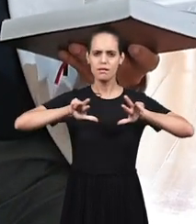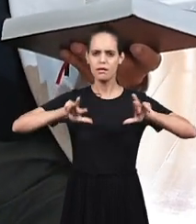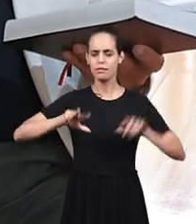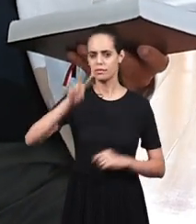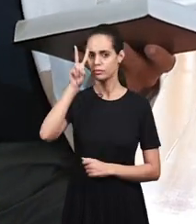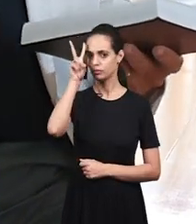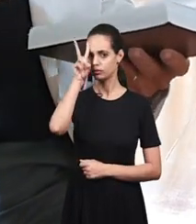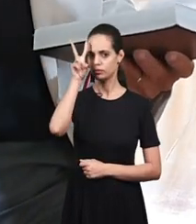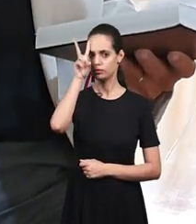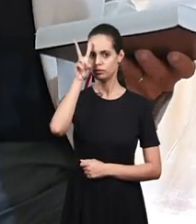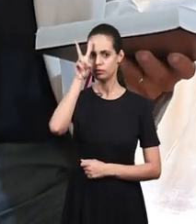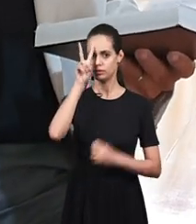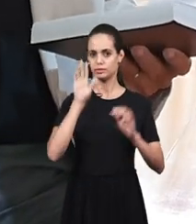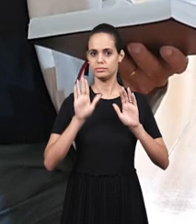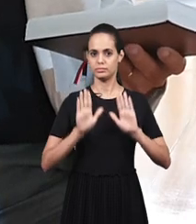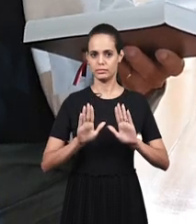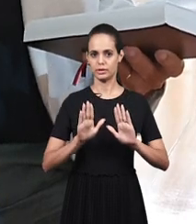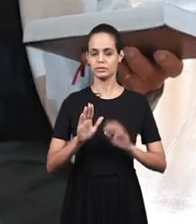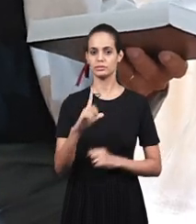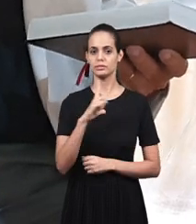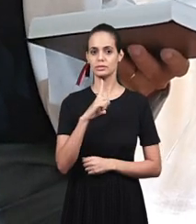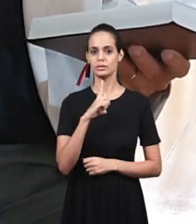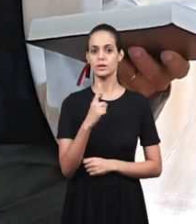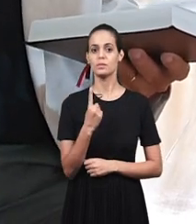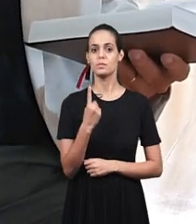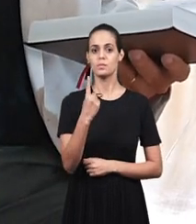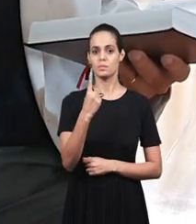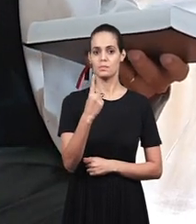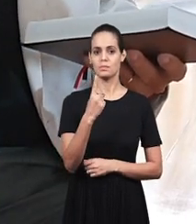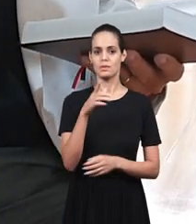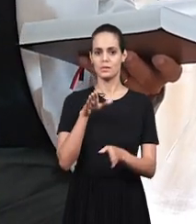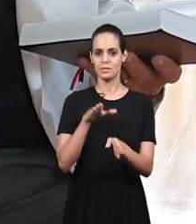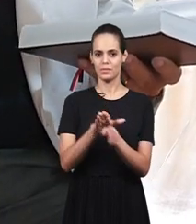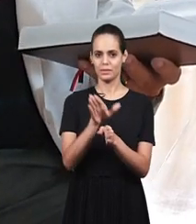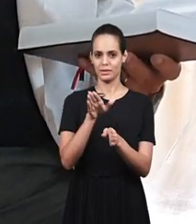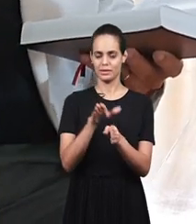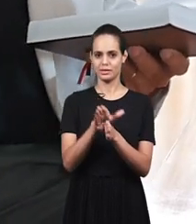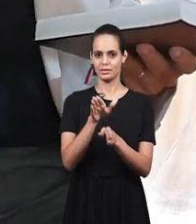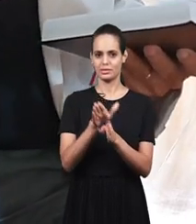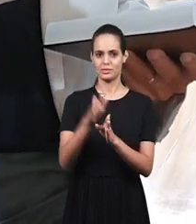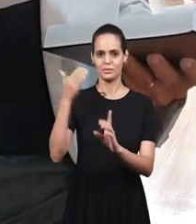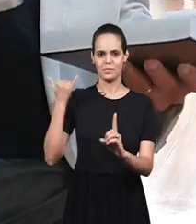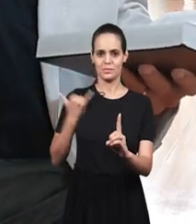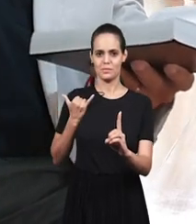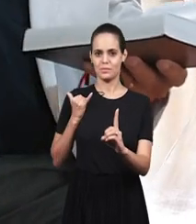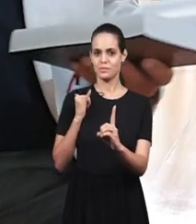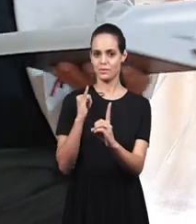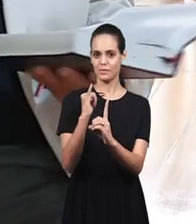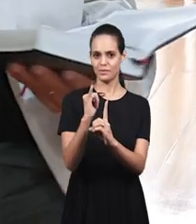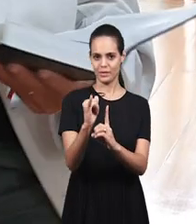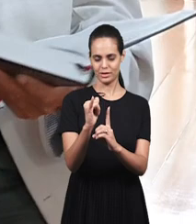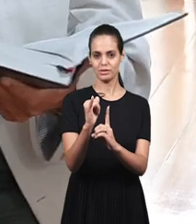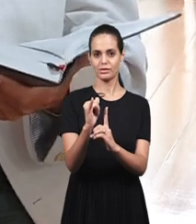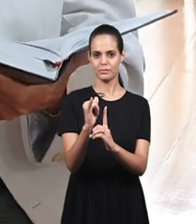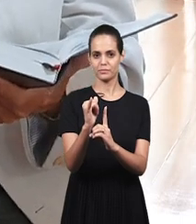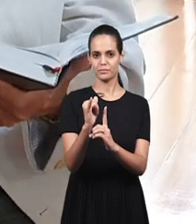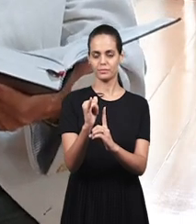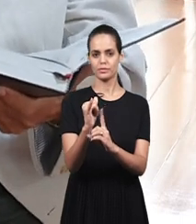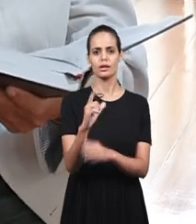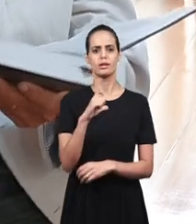écrits. Il y a diverses histoires, mais il y a une